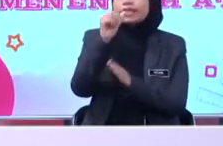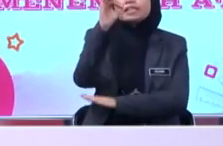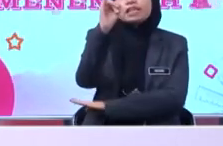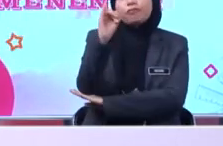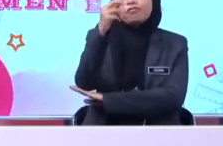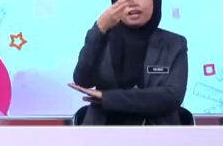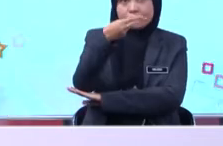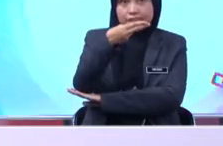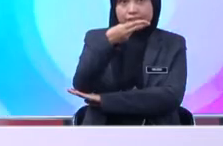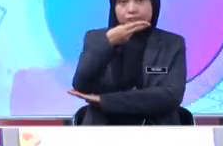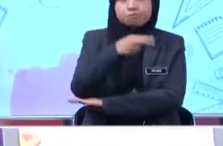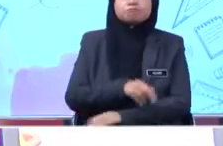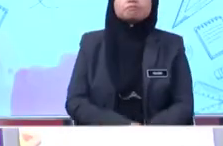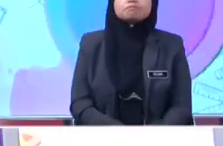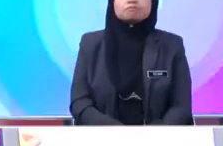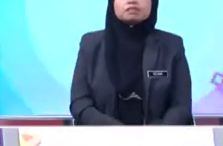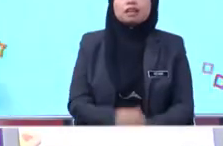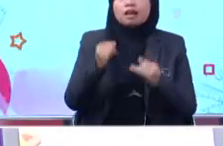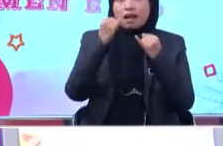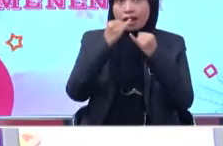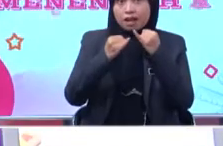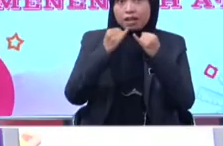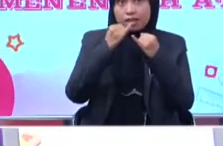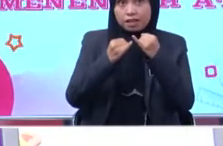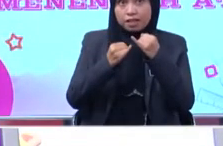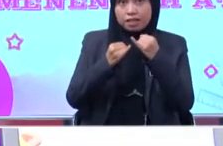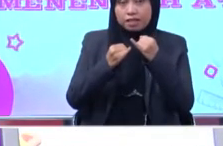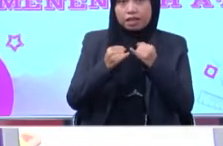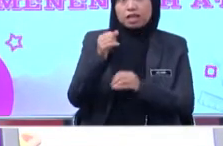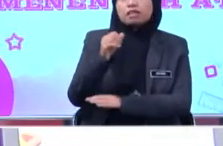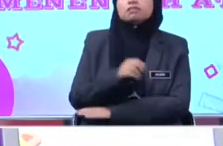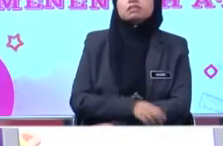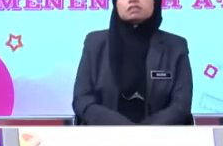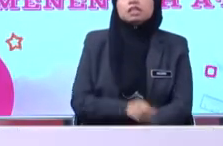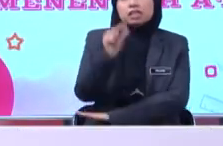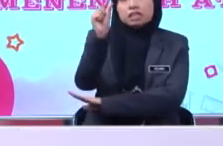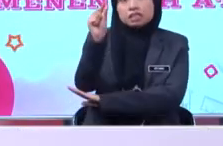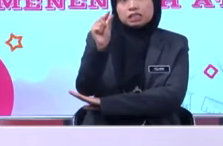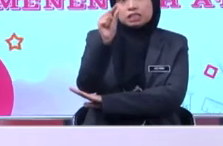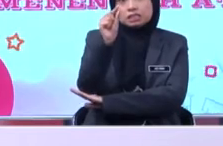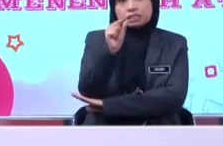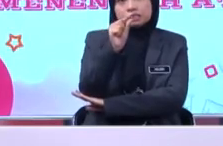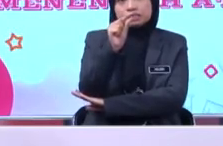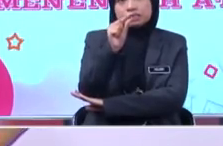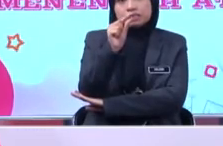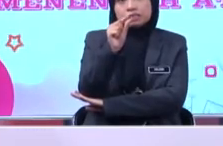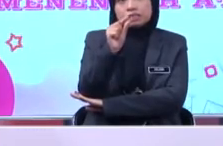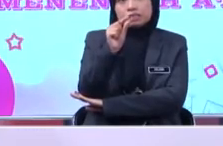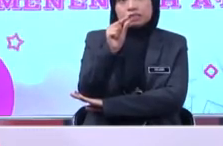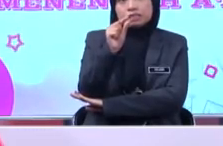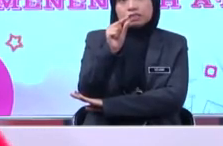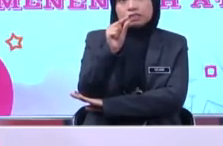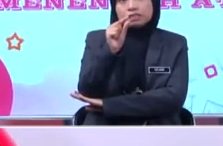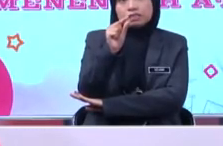Haqiqi use Tool dan yang terakhir Sheikh ingin Qodir Nah ini